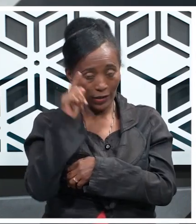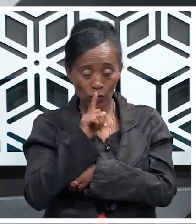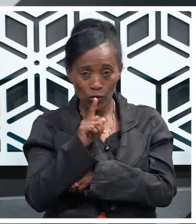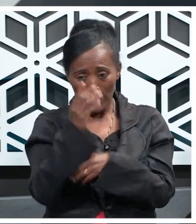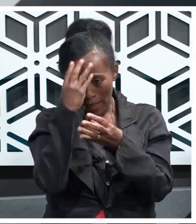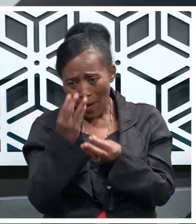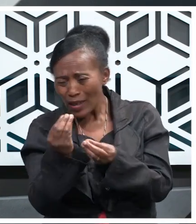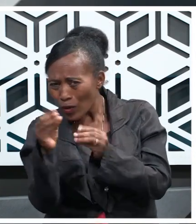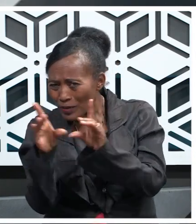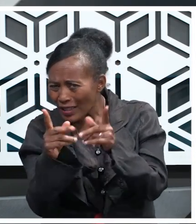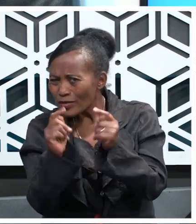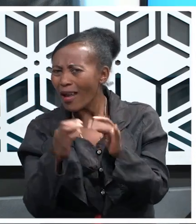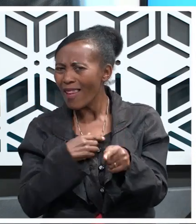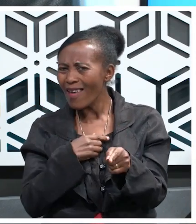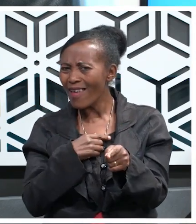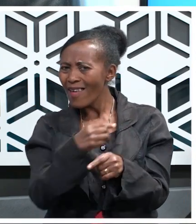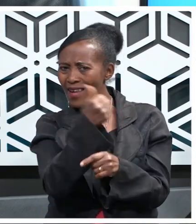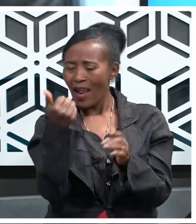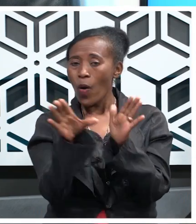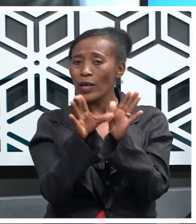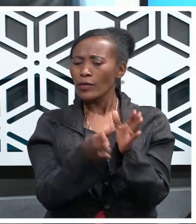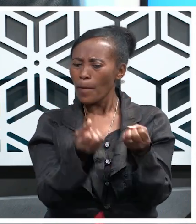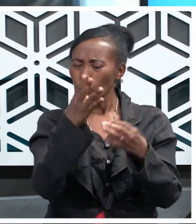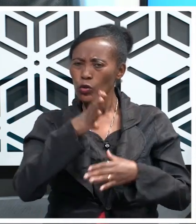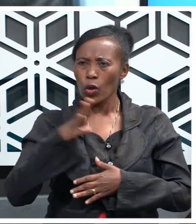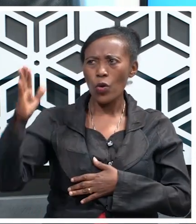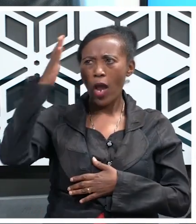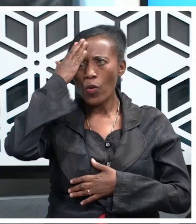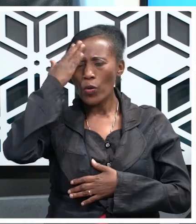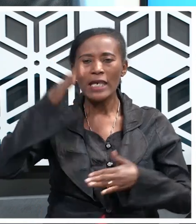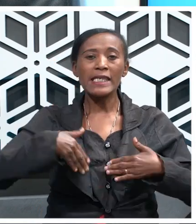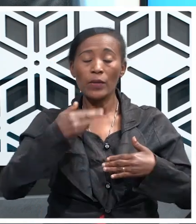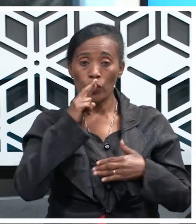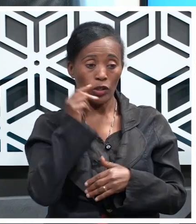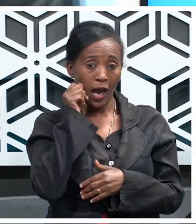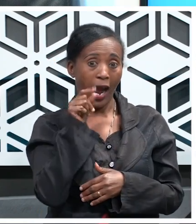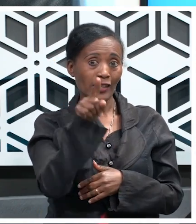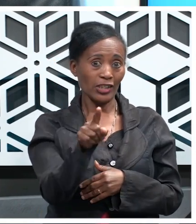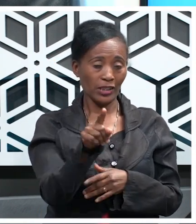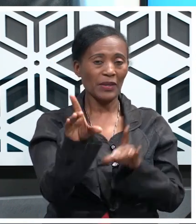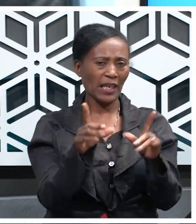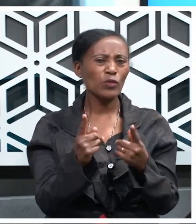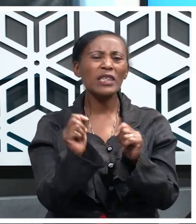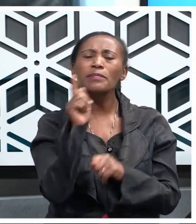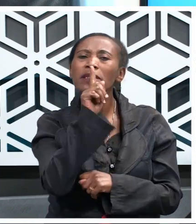ብዬ አስባለሁ ለማሳወቅ የምታደርጊው ጥረት አለ አሁን ሌላው ገጽን ብዙ ሰው ቢያውቀው ደስ ይለኛል ብለሽ አንቺ የምታደርጊው ጥረት